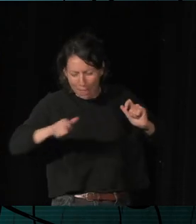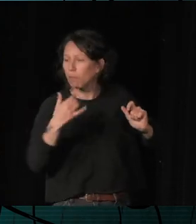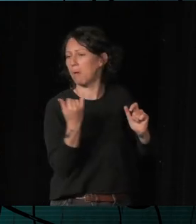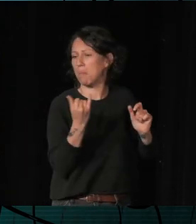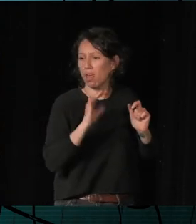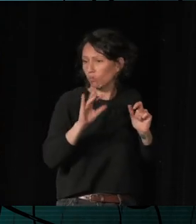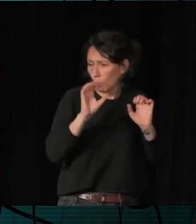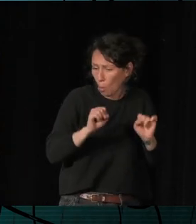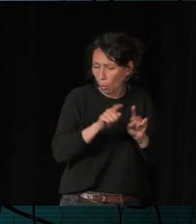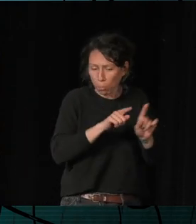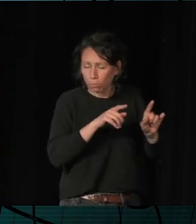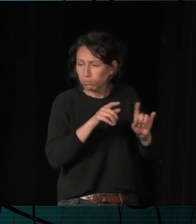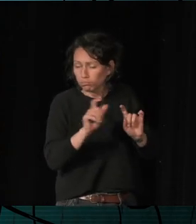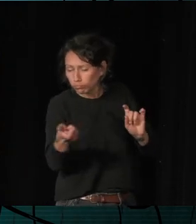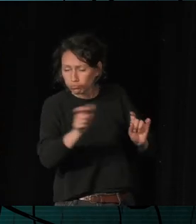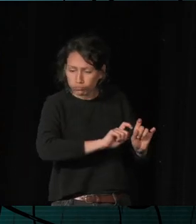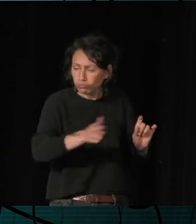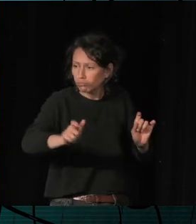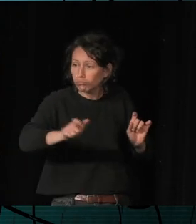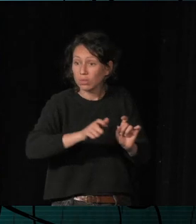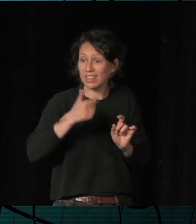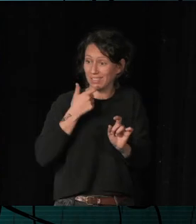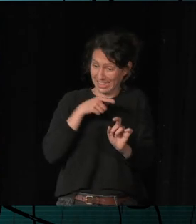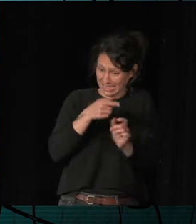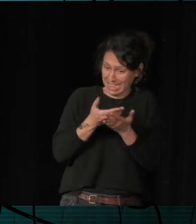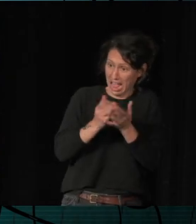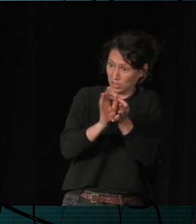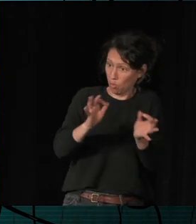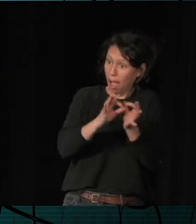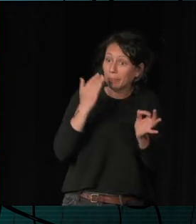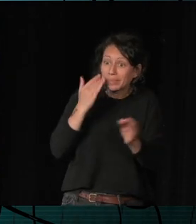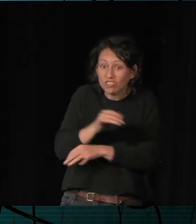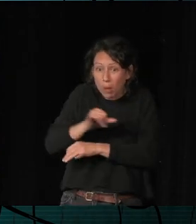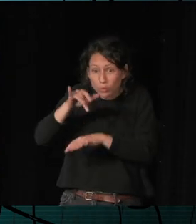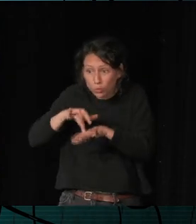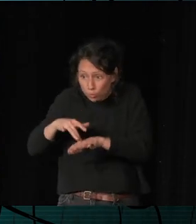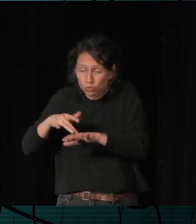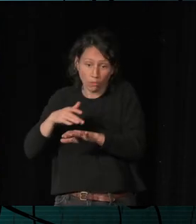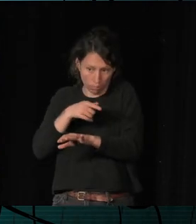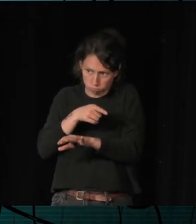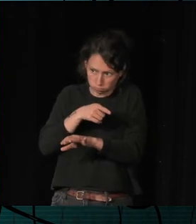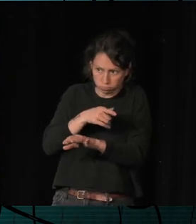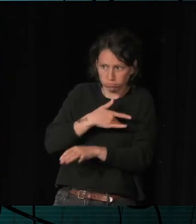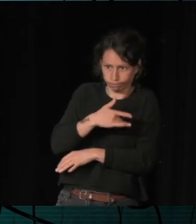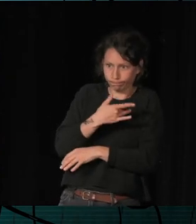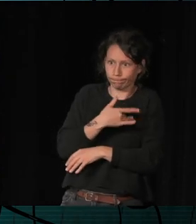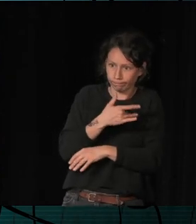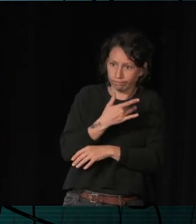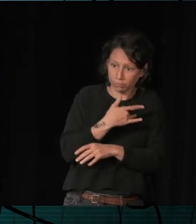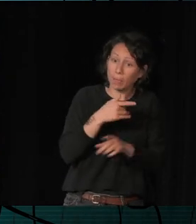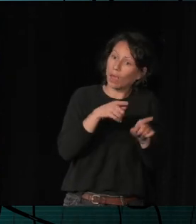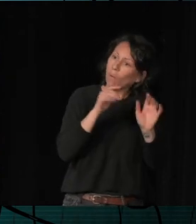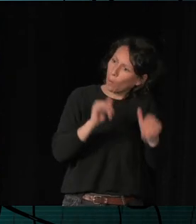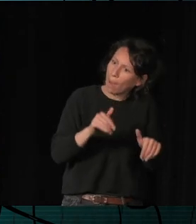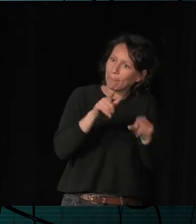très narratif, donc vraiment si c'est une personne qui n'a jamais touché à un jeu vidéo de sa vie, c'est très écrit et narratif, avec des passages de gameplay quand même,